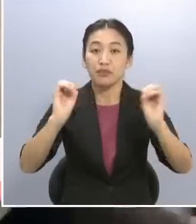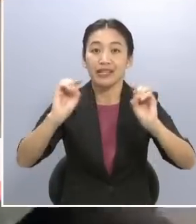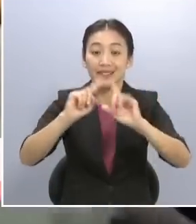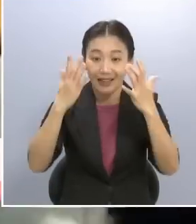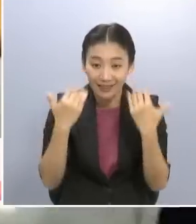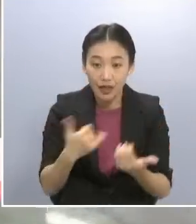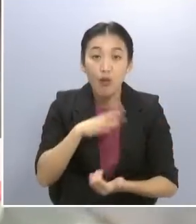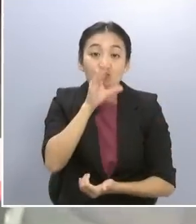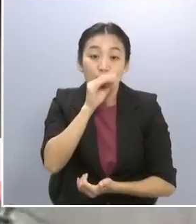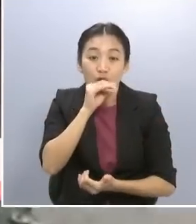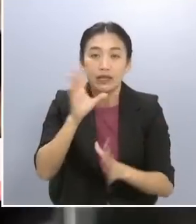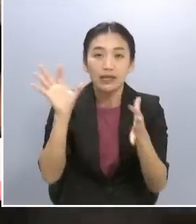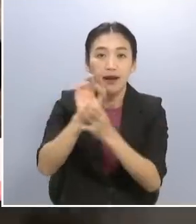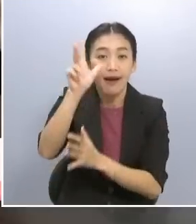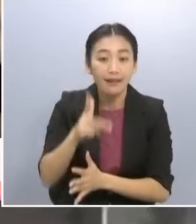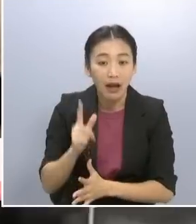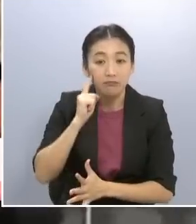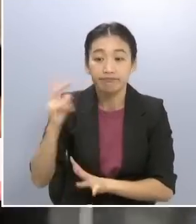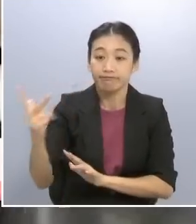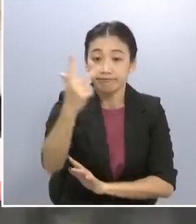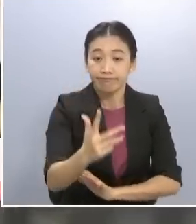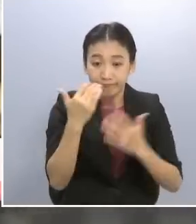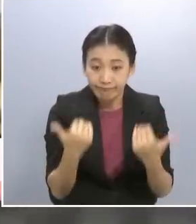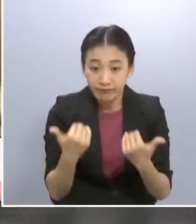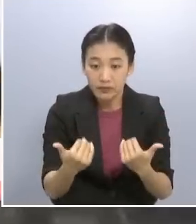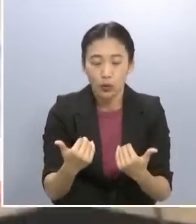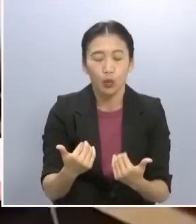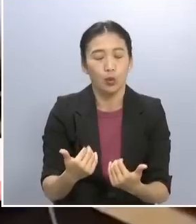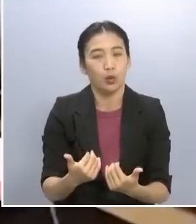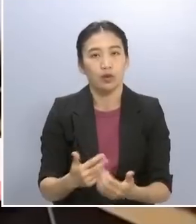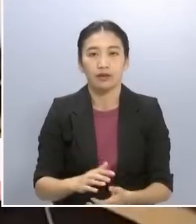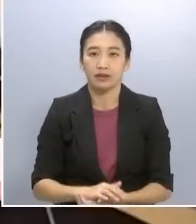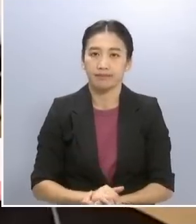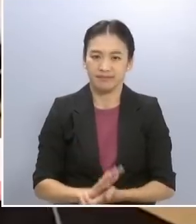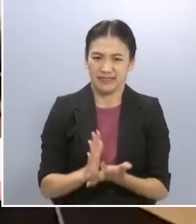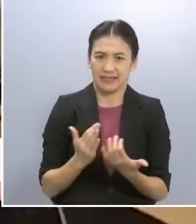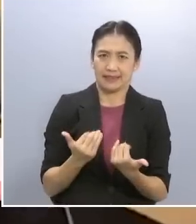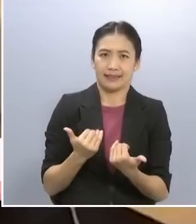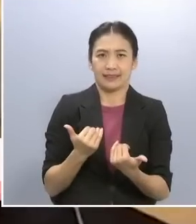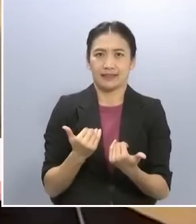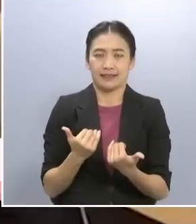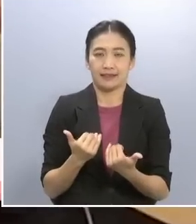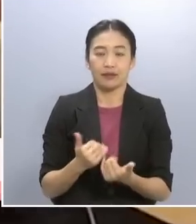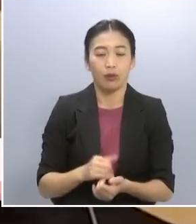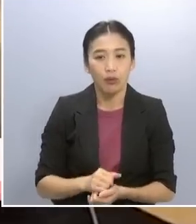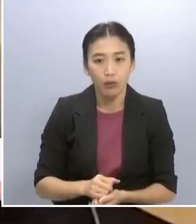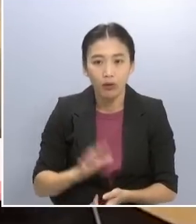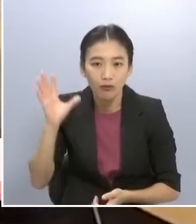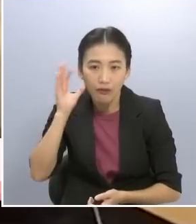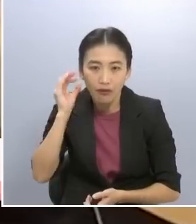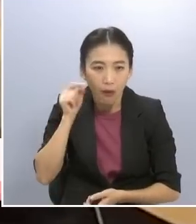คือทางฝั่งของทีมข่าวของเราบอกเล่าเลยพี่หนุ่มคุยต่อเลยผมกำลังฟังเพลินๆเลยกำลังมันเล